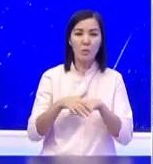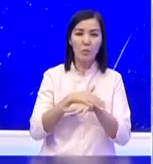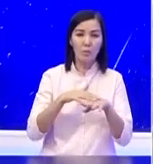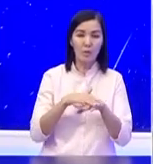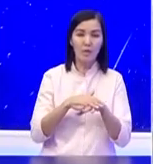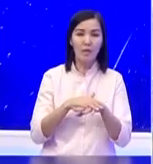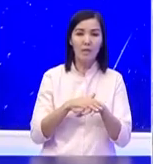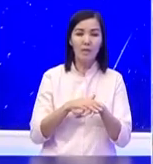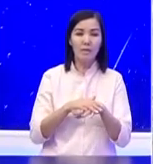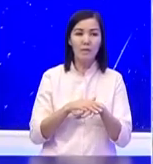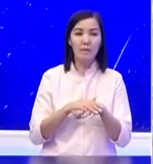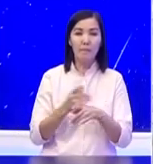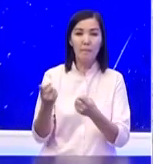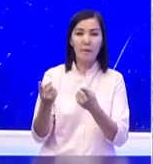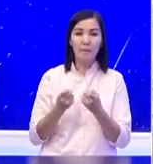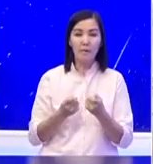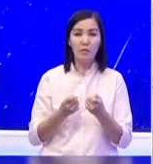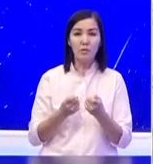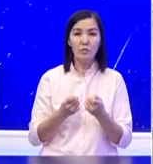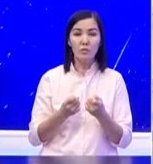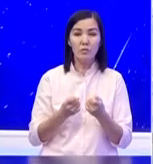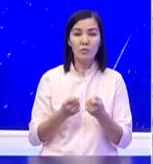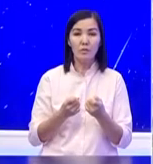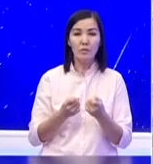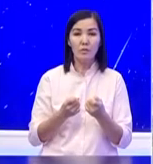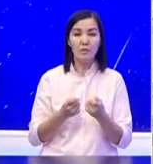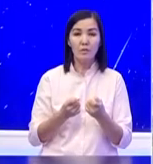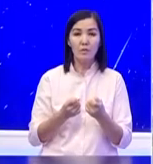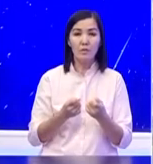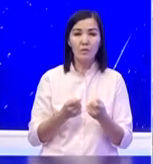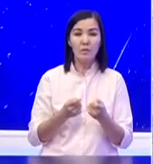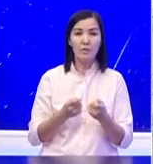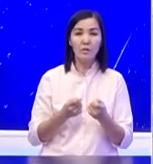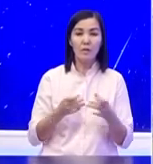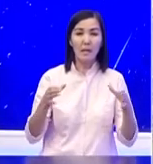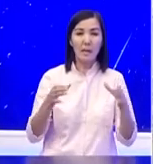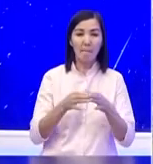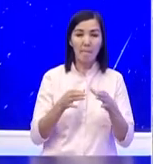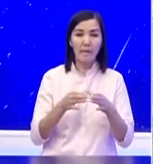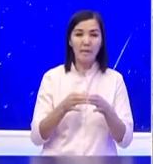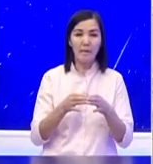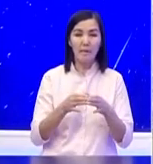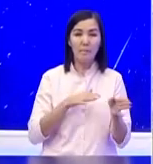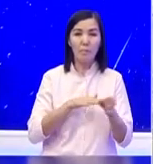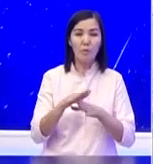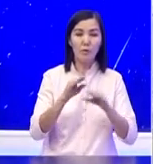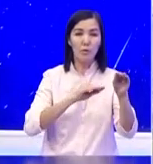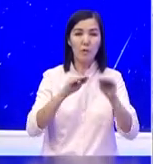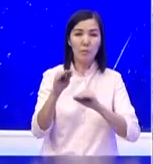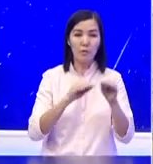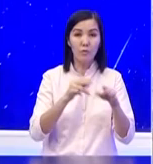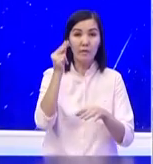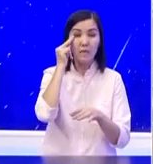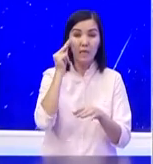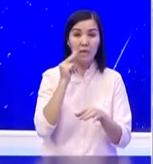Также здесь у нас привлечен генеральный подрядчик, это Jiangsu, компания полностью оборудование, является